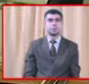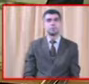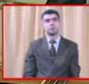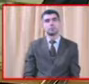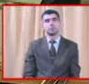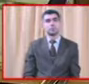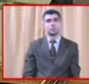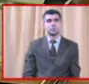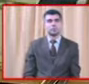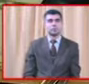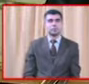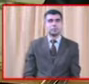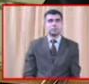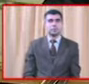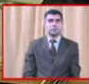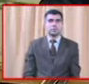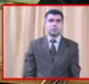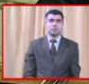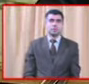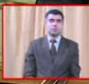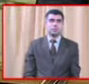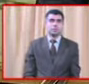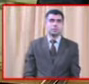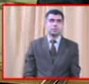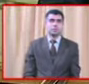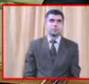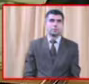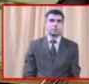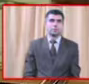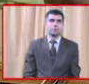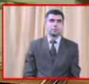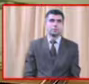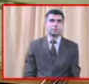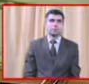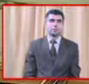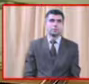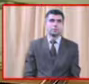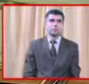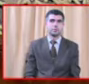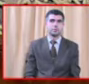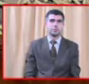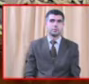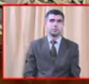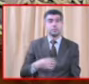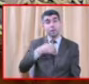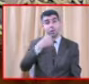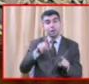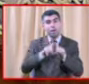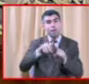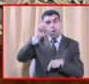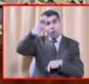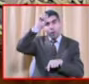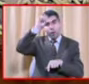بوش ندير قضايا كي بولا ديني وهذا سنو هذه جني بولا. اما المستشفيات قلنا فيما يخص اقريم خريب كاع انا متفق